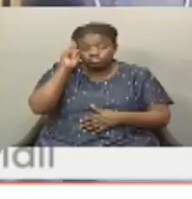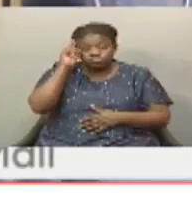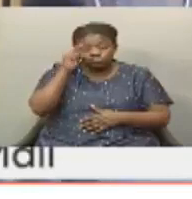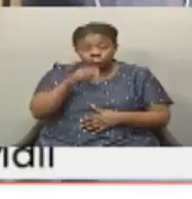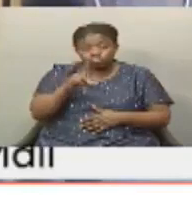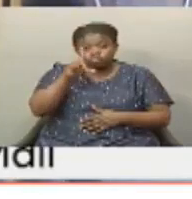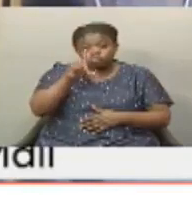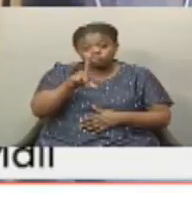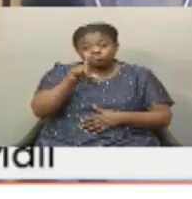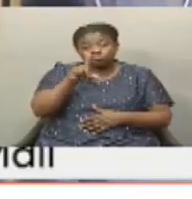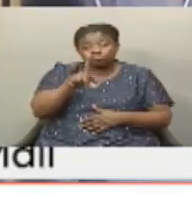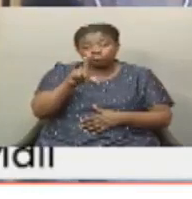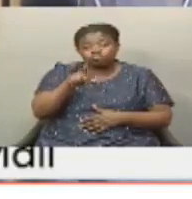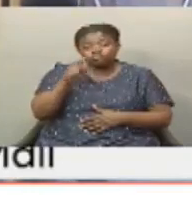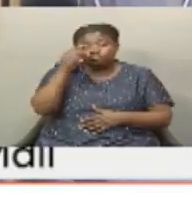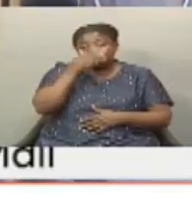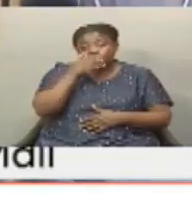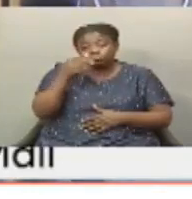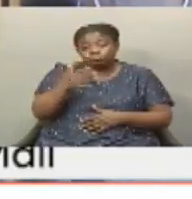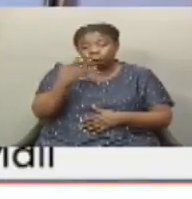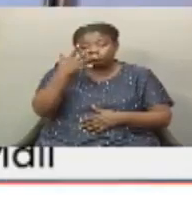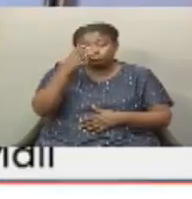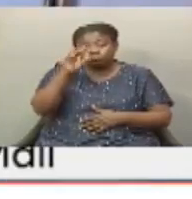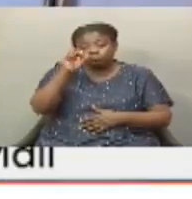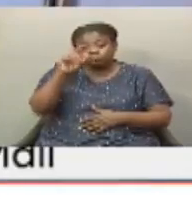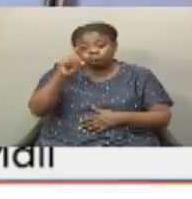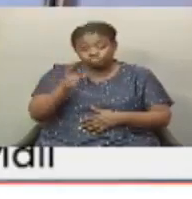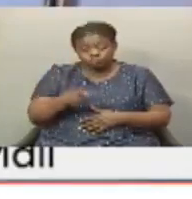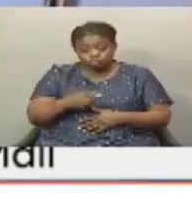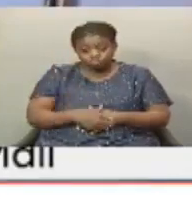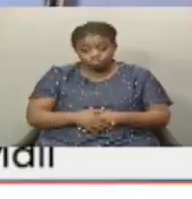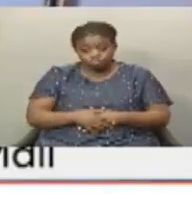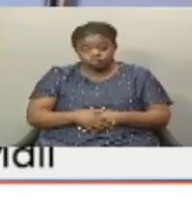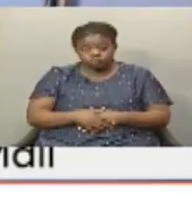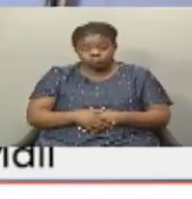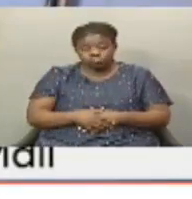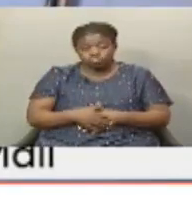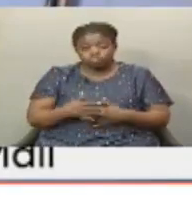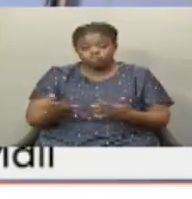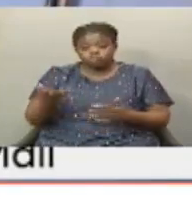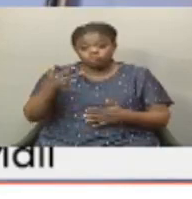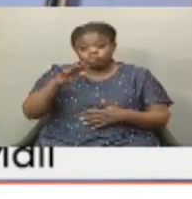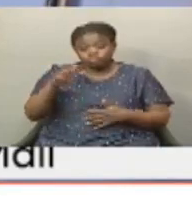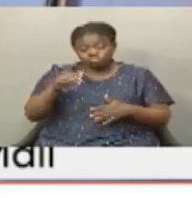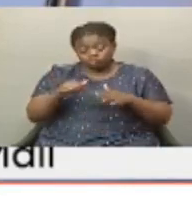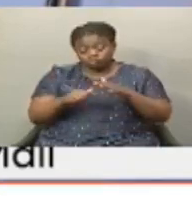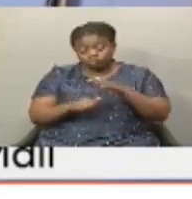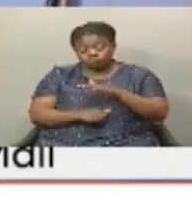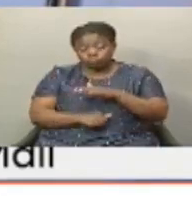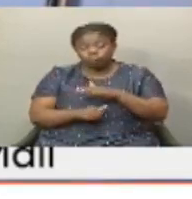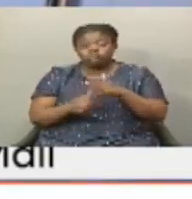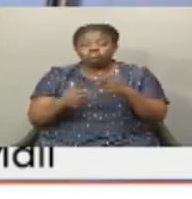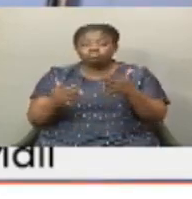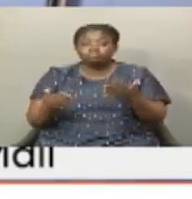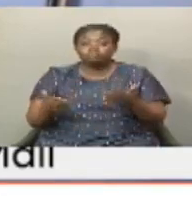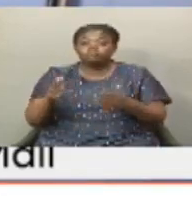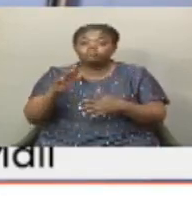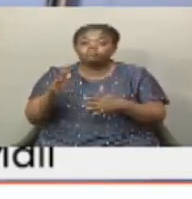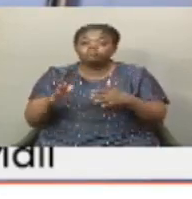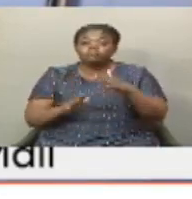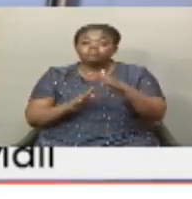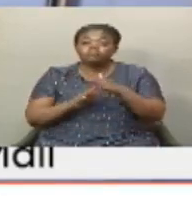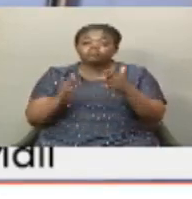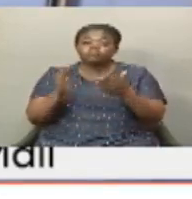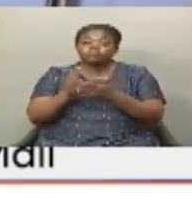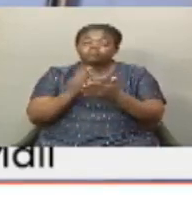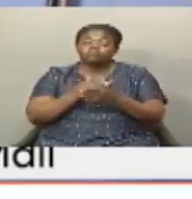ya oyiro w'entangawuuzi ya 5. Oyiro adda waggulu, amazzi ne gadda wansi, kubanga oyiro ali more dense